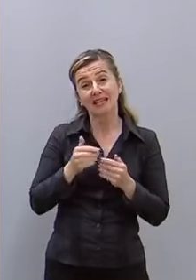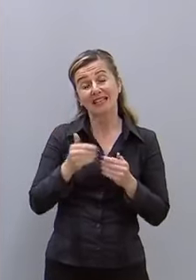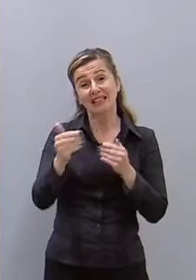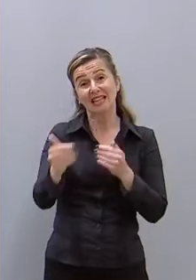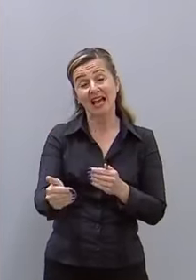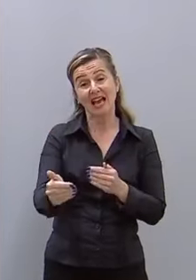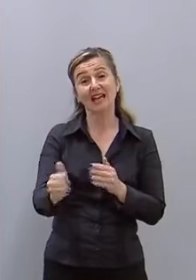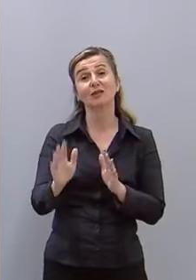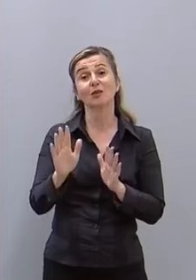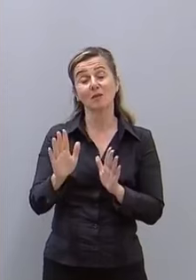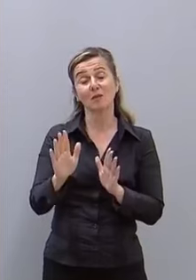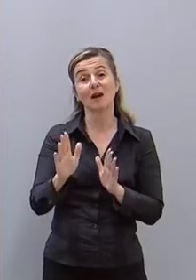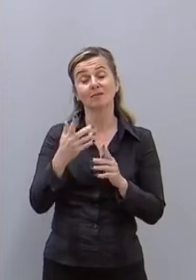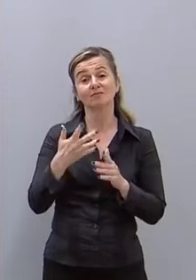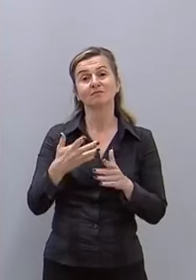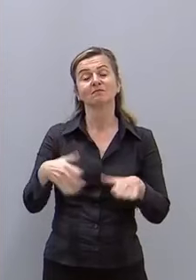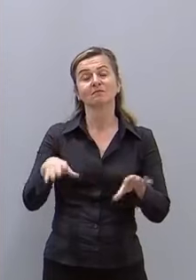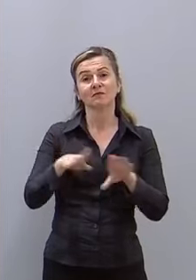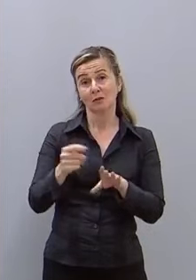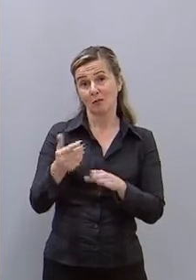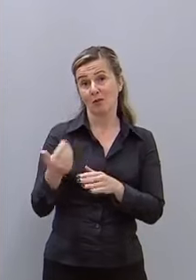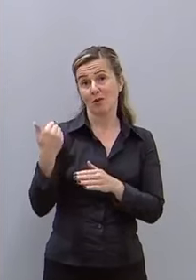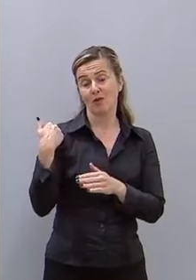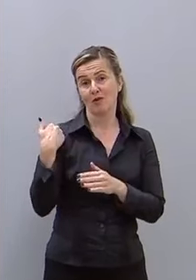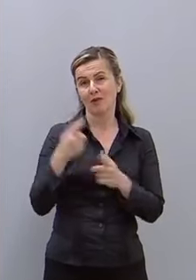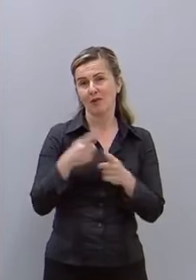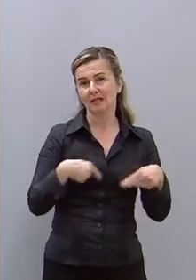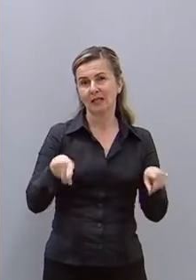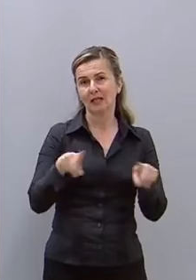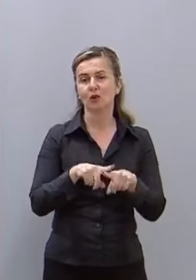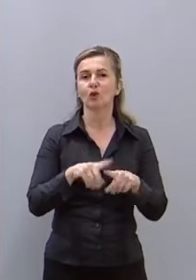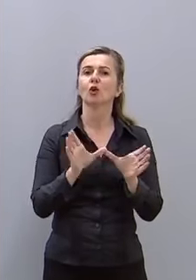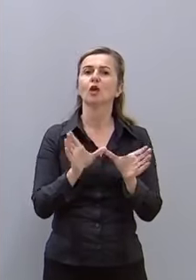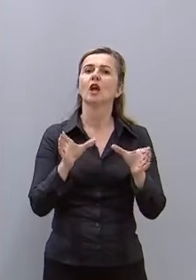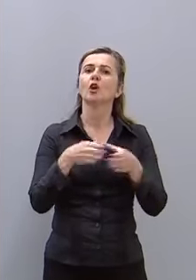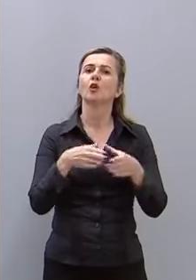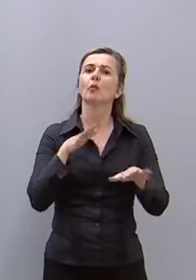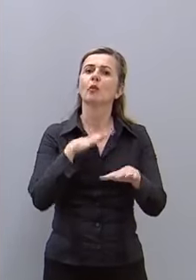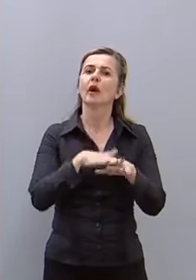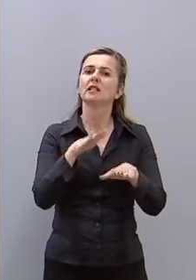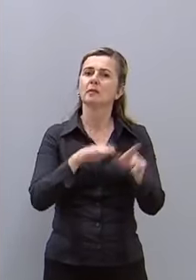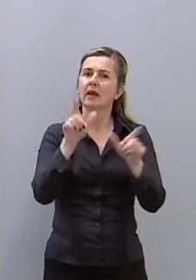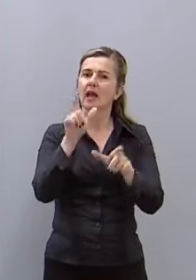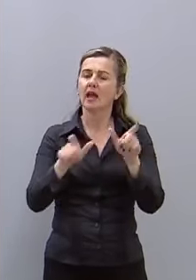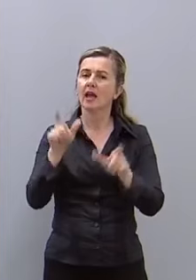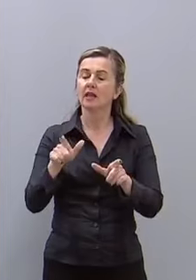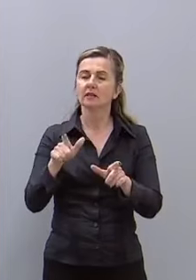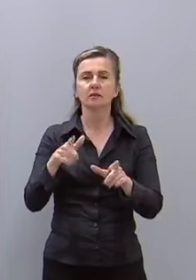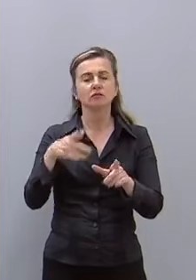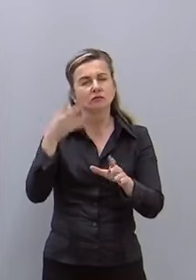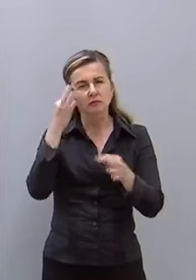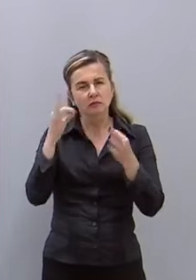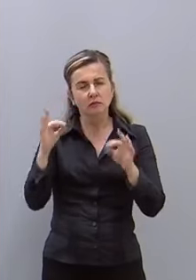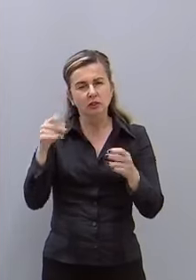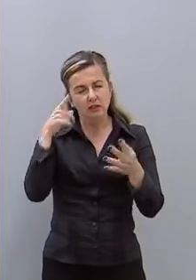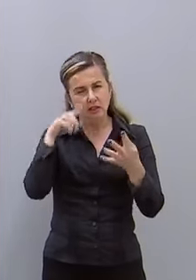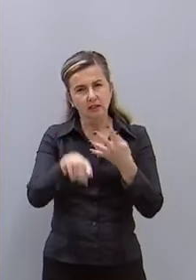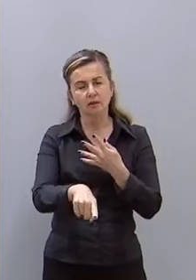però terminato poco fa la riunione del gruppo di esperti e in particolare ci si è focalizzati anche